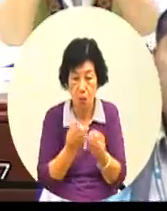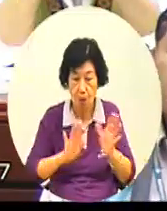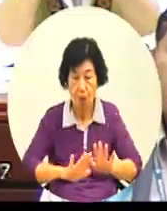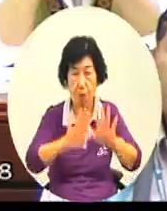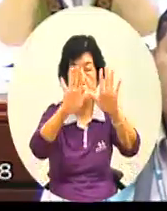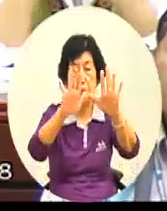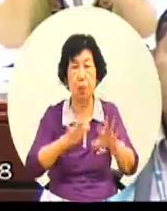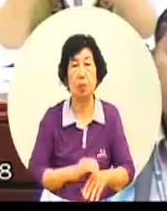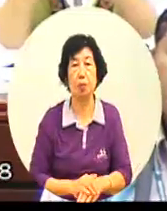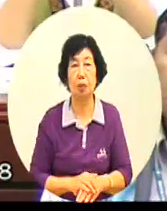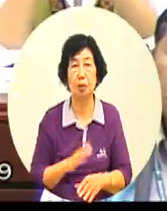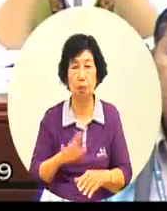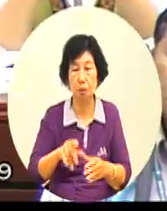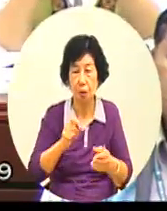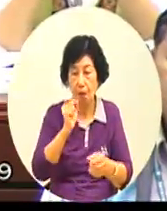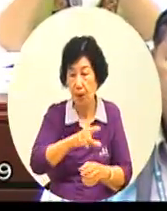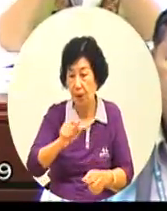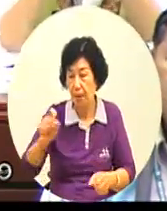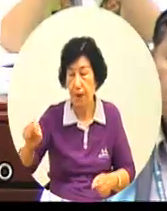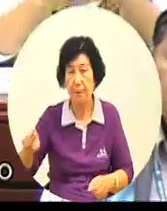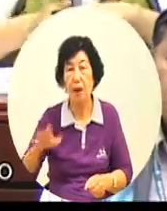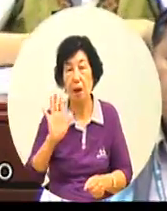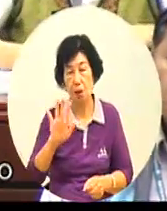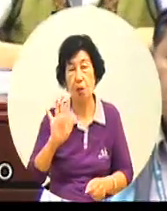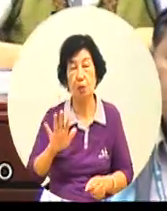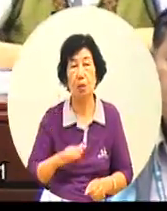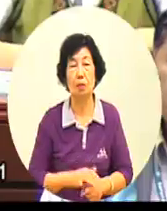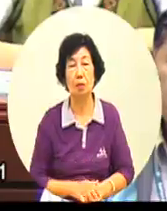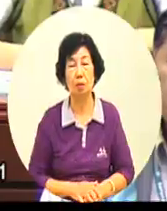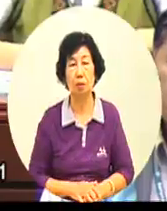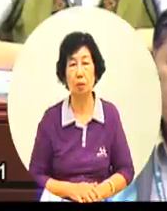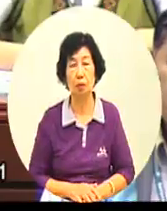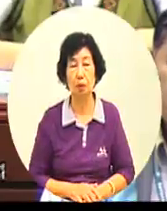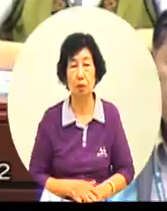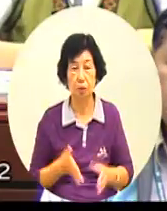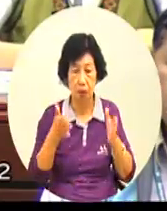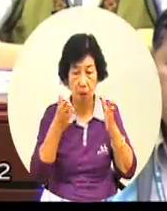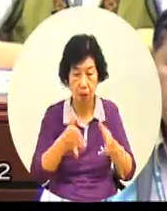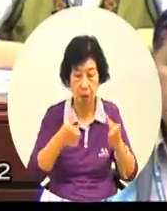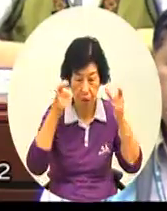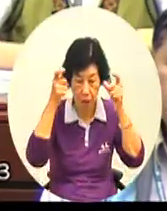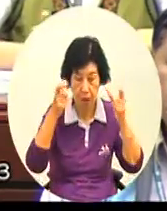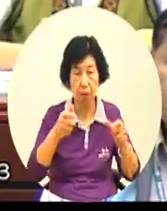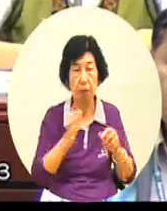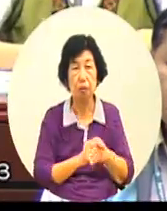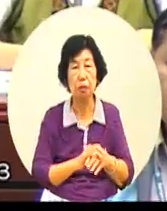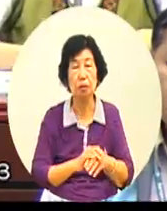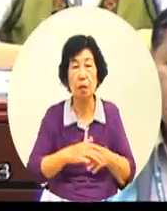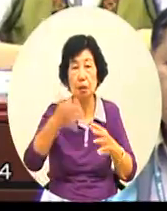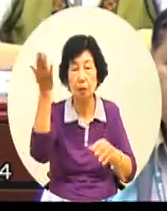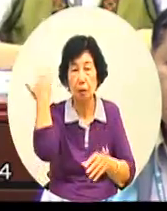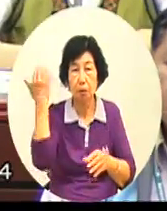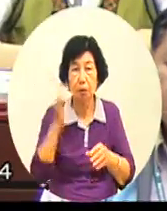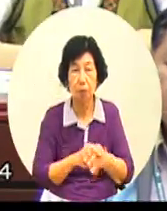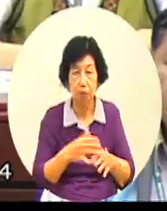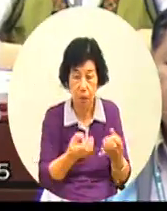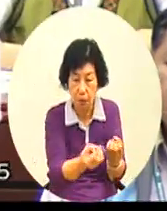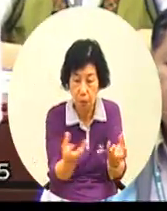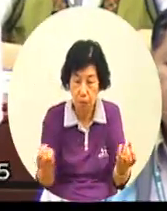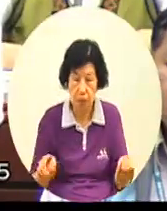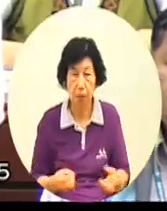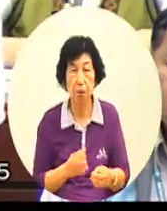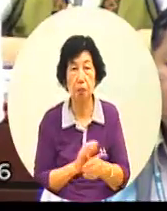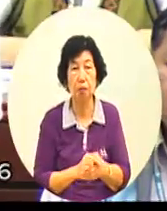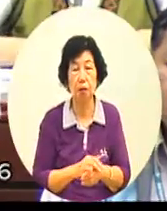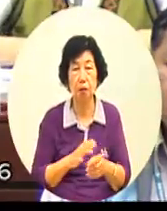来这个消费，所以我想对于我们高雄的后花园这个部分呢，我们会透过高雄原味清旅行